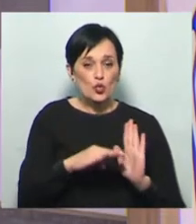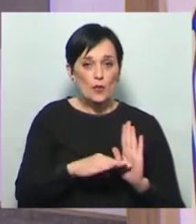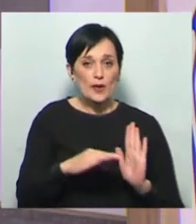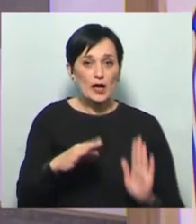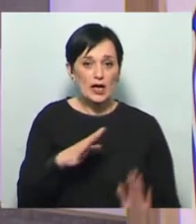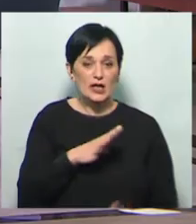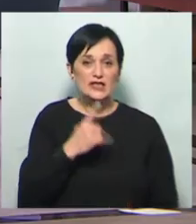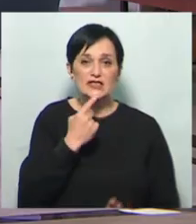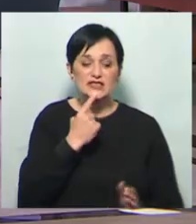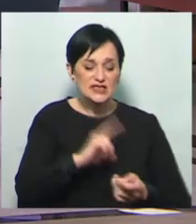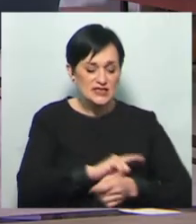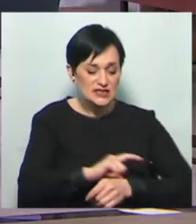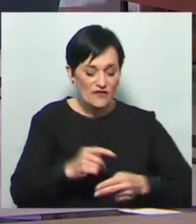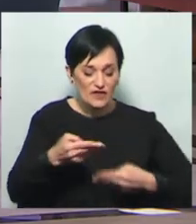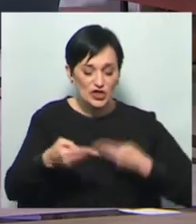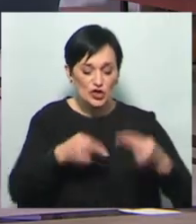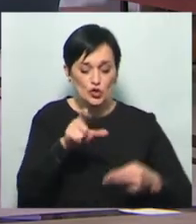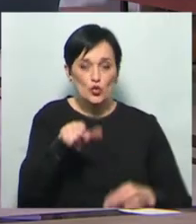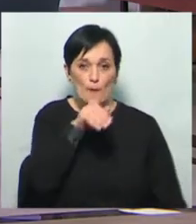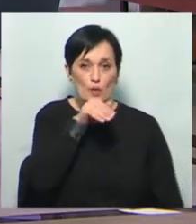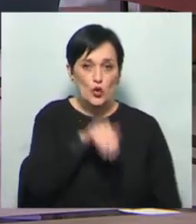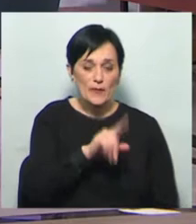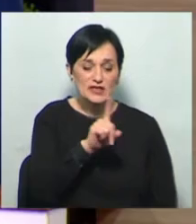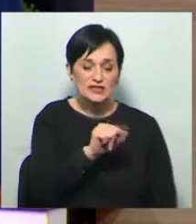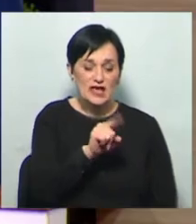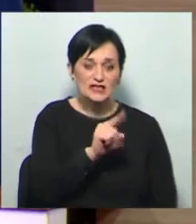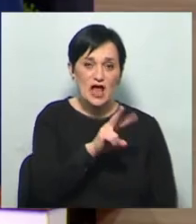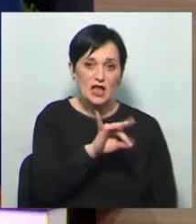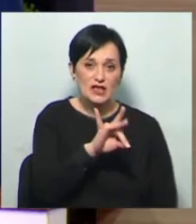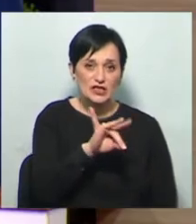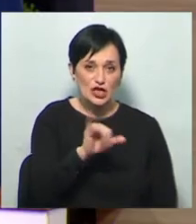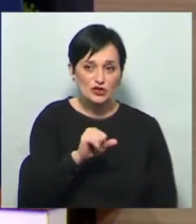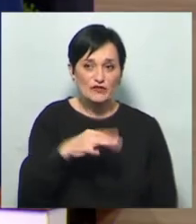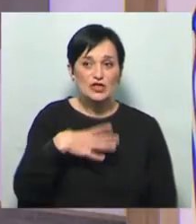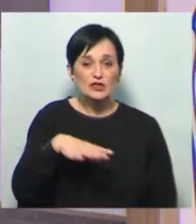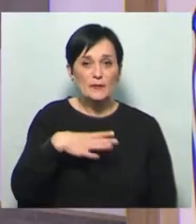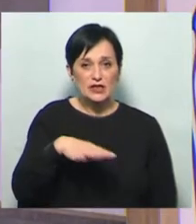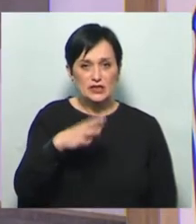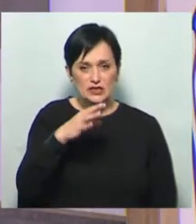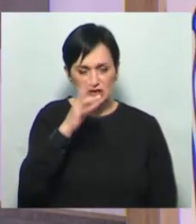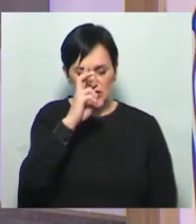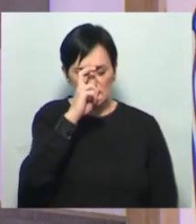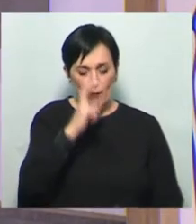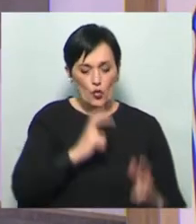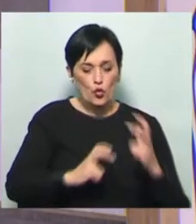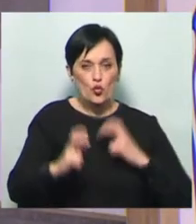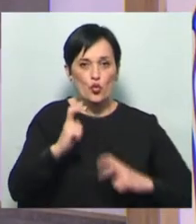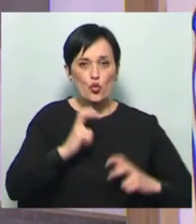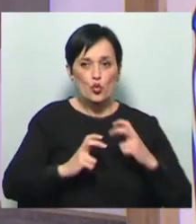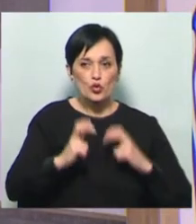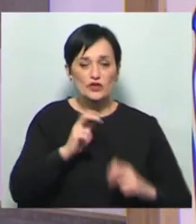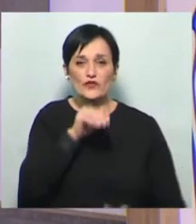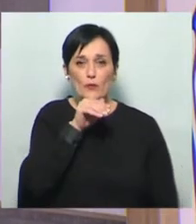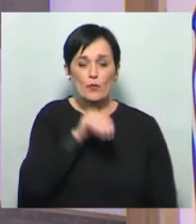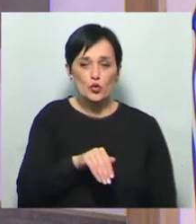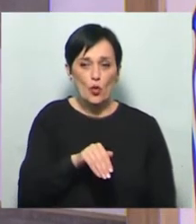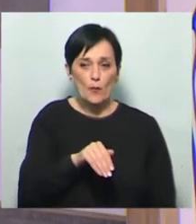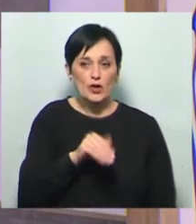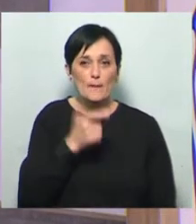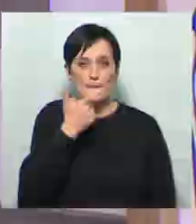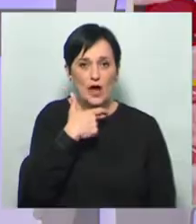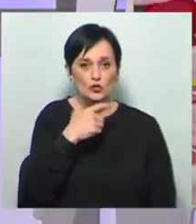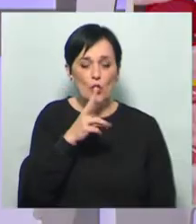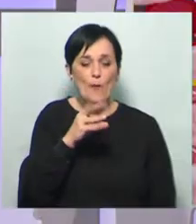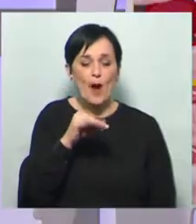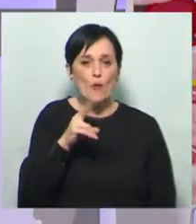ბრძანდებოდნენ სისხლძარღვთა ქირურგები პროფესორი ბატონი ზაზა ლაზარაშვილი და თბილისის სახელმწიფო სამედიცინო უნივერსიტეტის პროფესორი